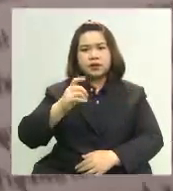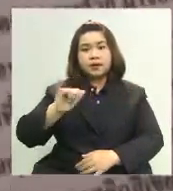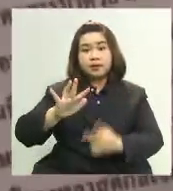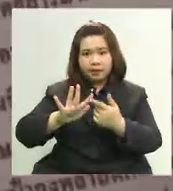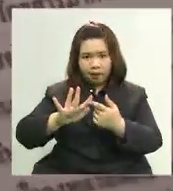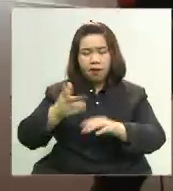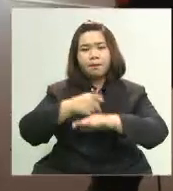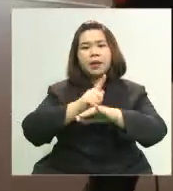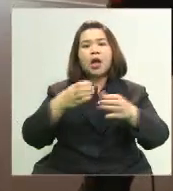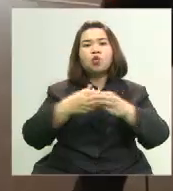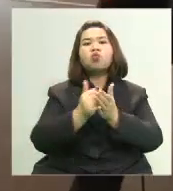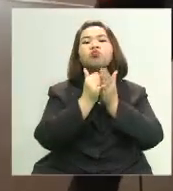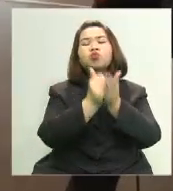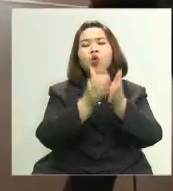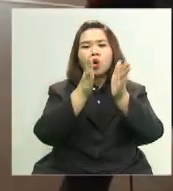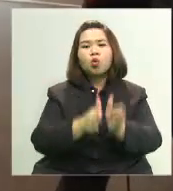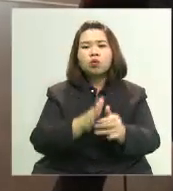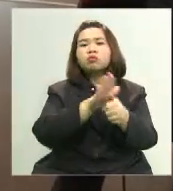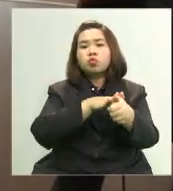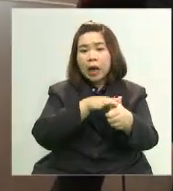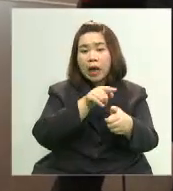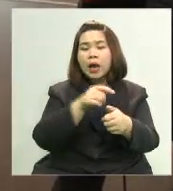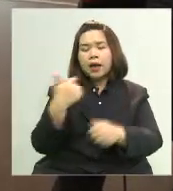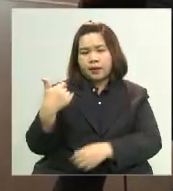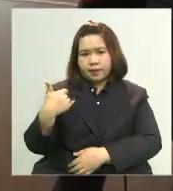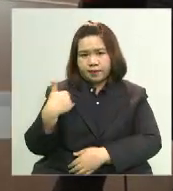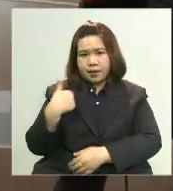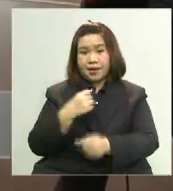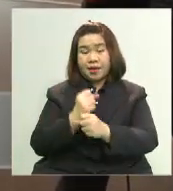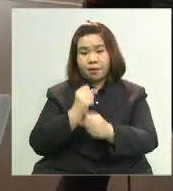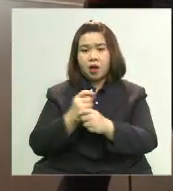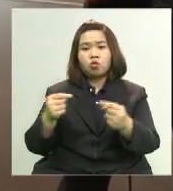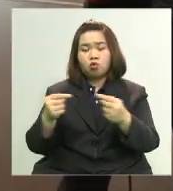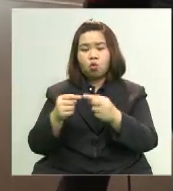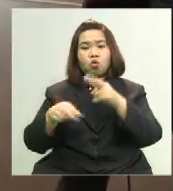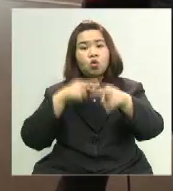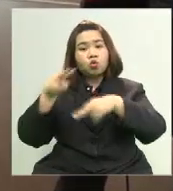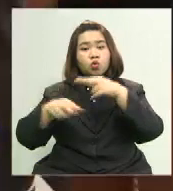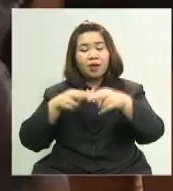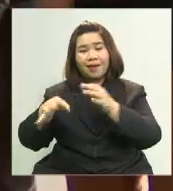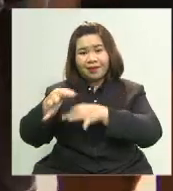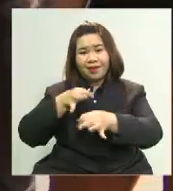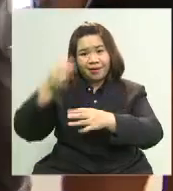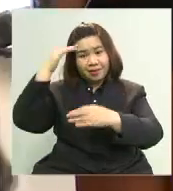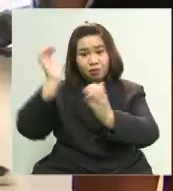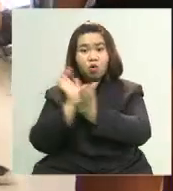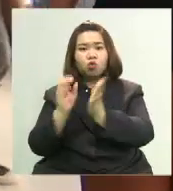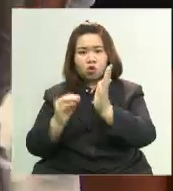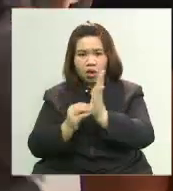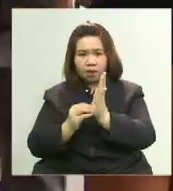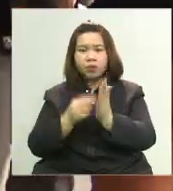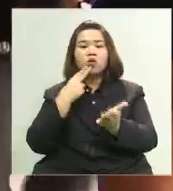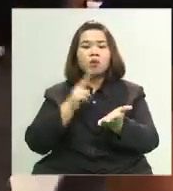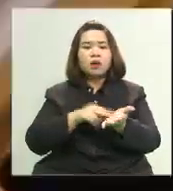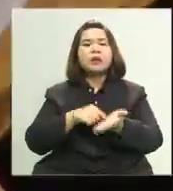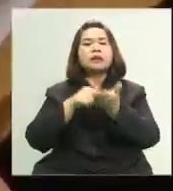รมยื่นหนังสือถึงพลตำรวจโทสุทธิพงศ์วงปิ่นรักษาราชการแทนผู้บัญชาการตำรวจนครบาลคือไปยื่นหนังสือเ